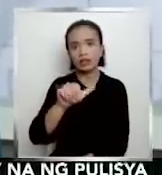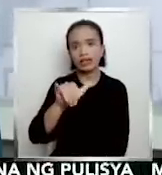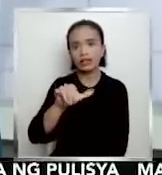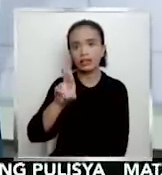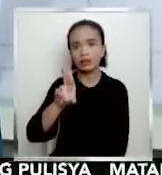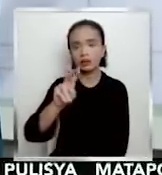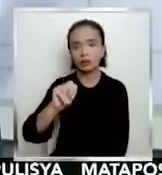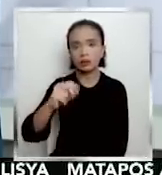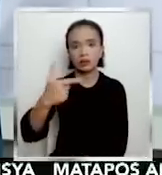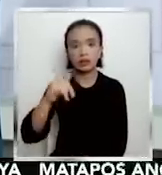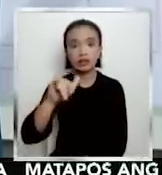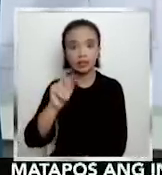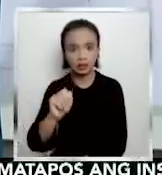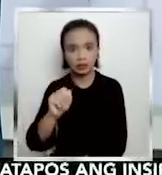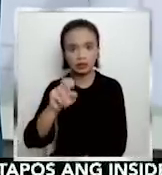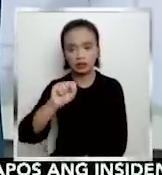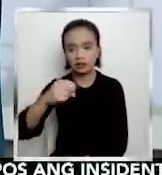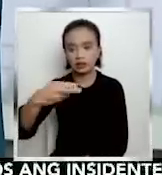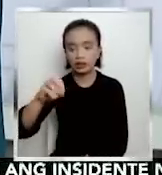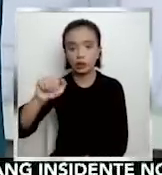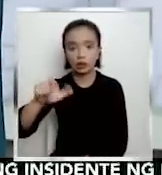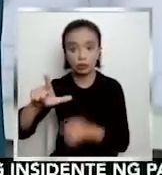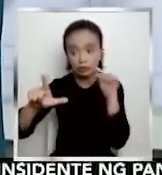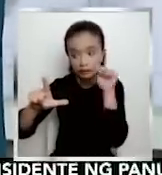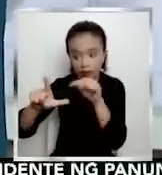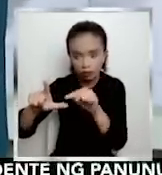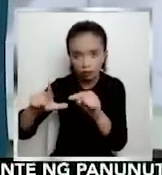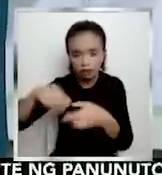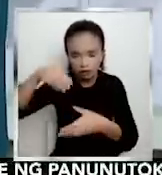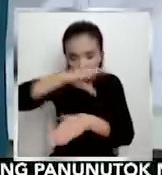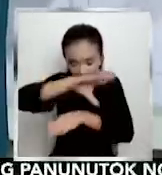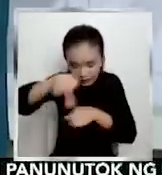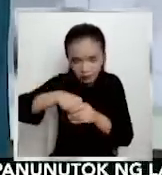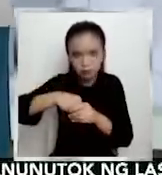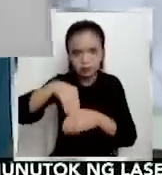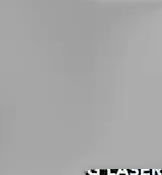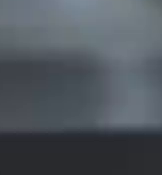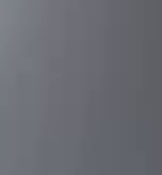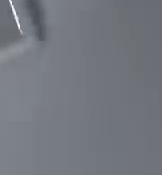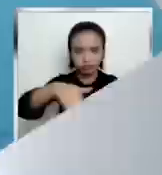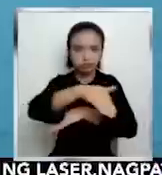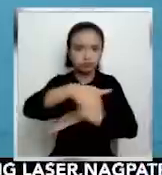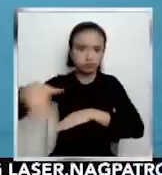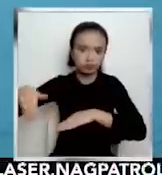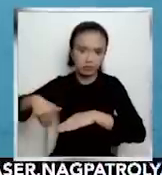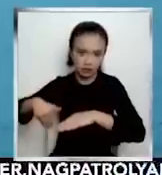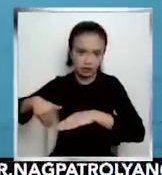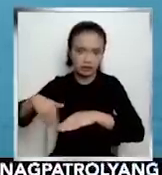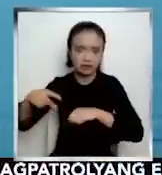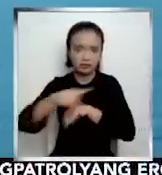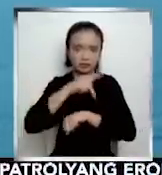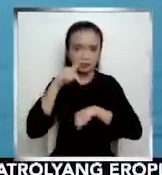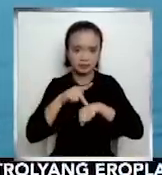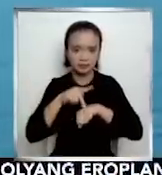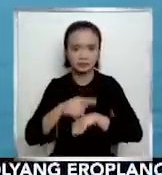ng Exclusive Economic Zone ng Pilipinas. Nakatutok si Chino Gaston.